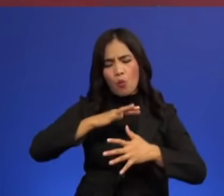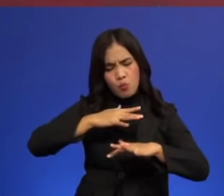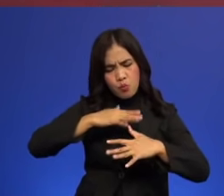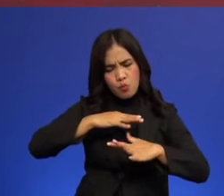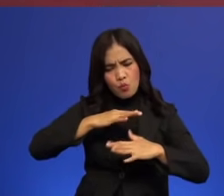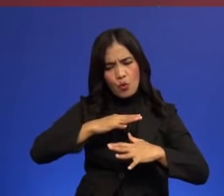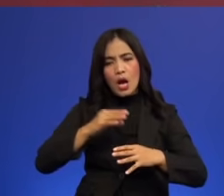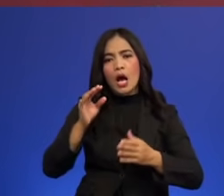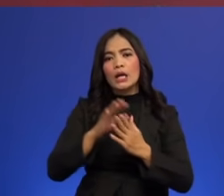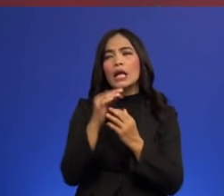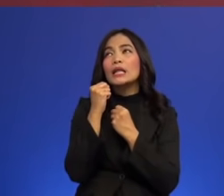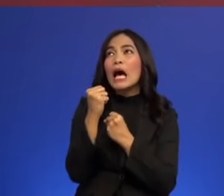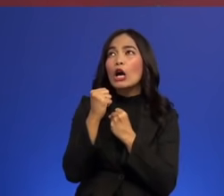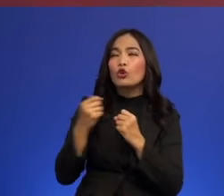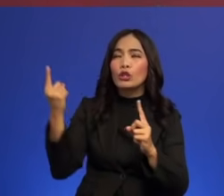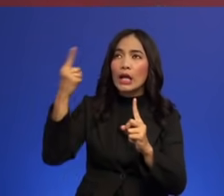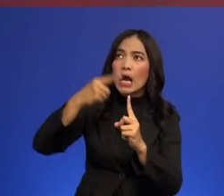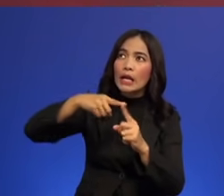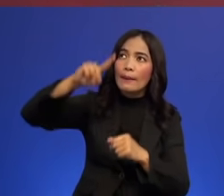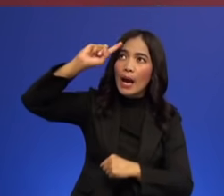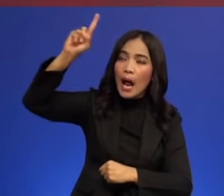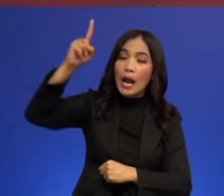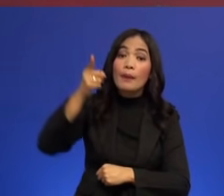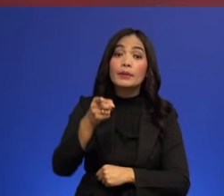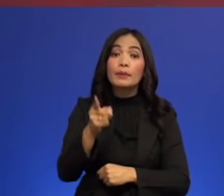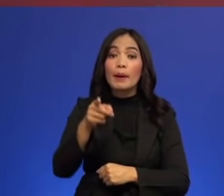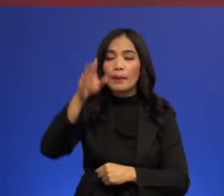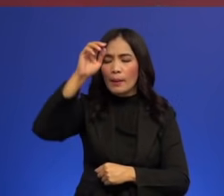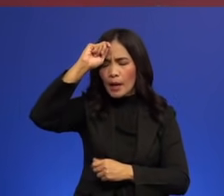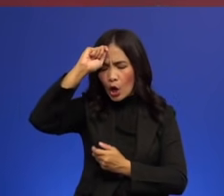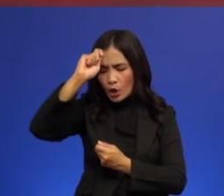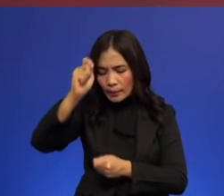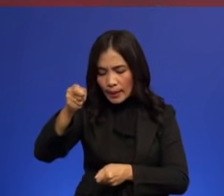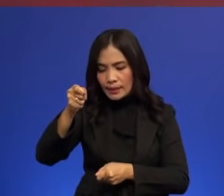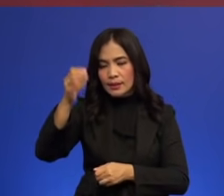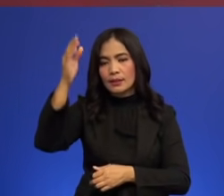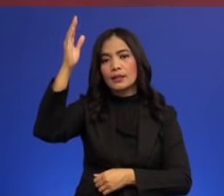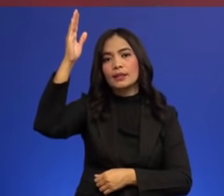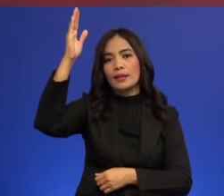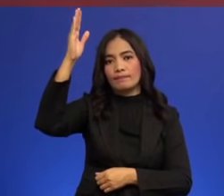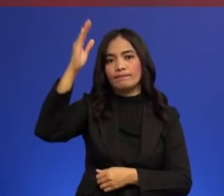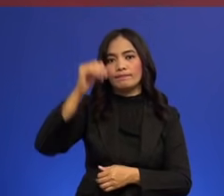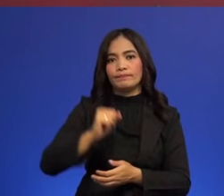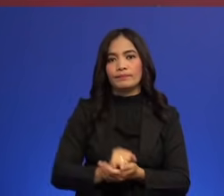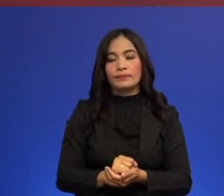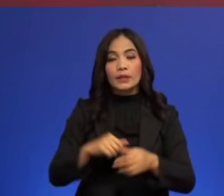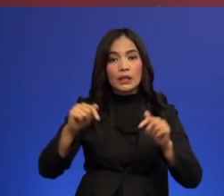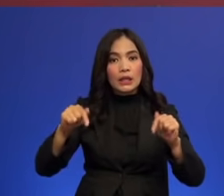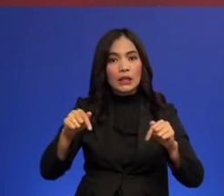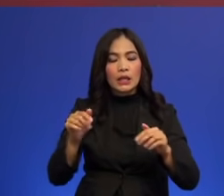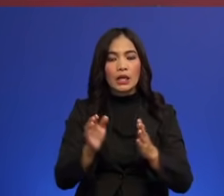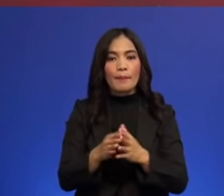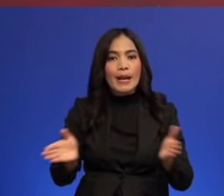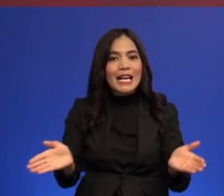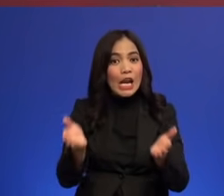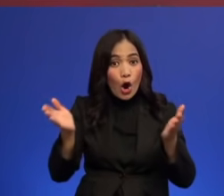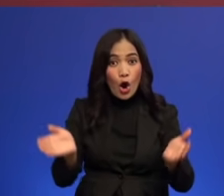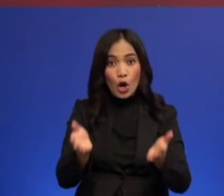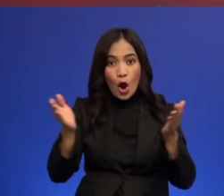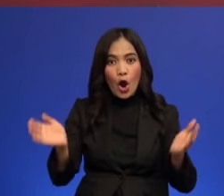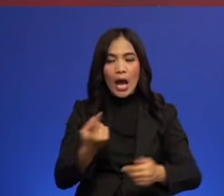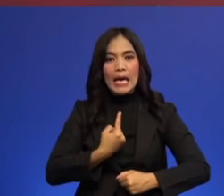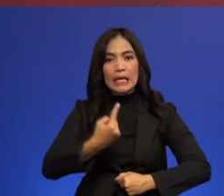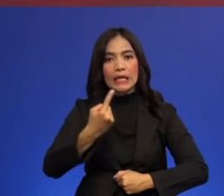Kita takut akan Allah karena menghormati Dia. Dan hal ini akan mendorong kita